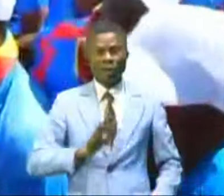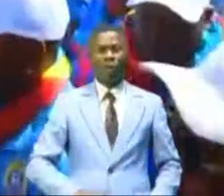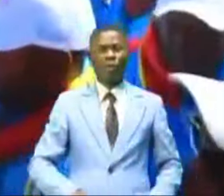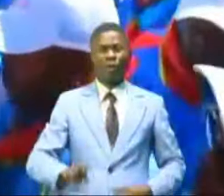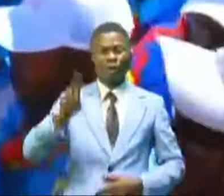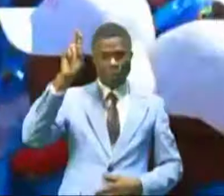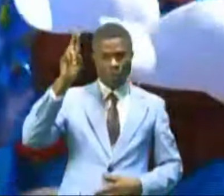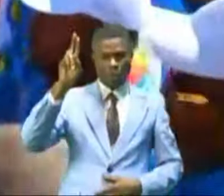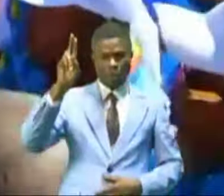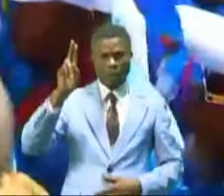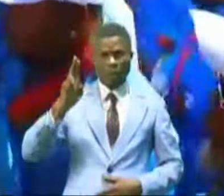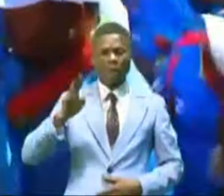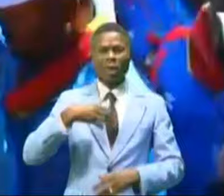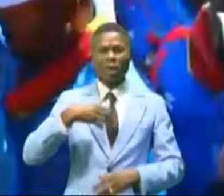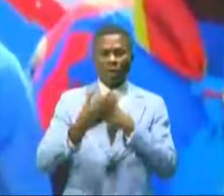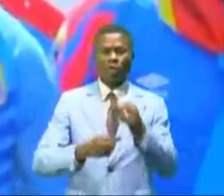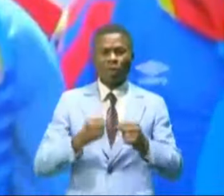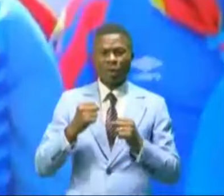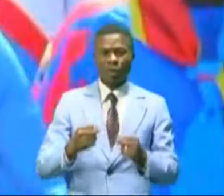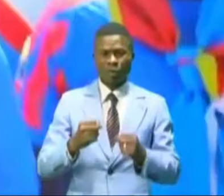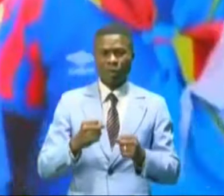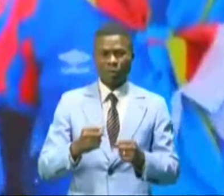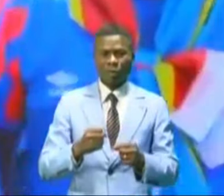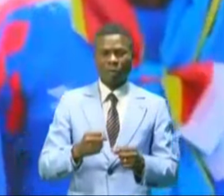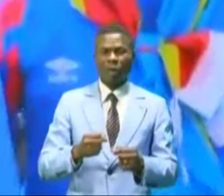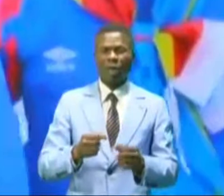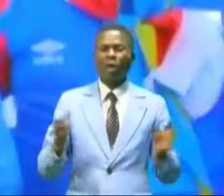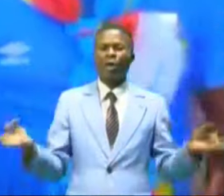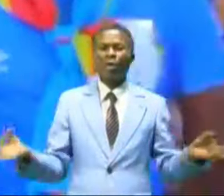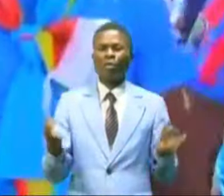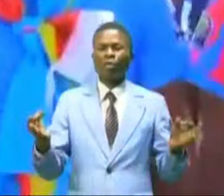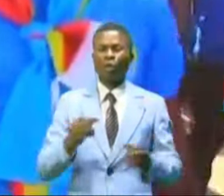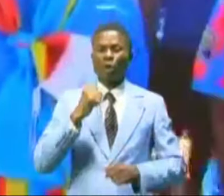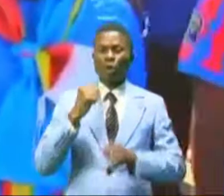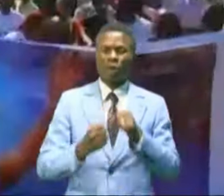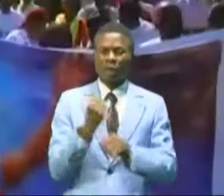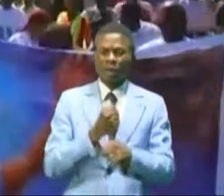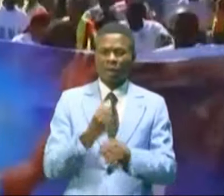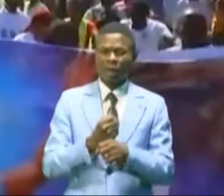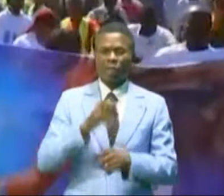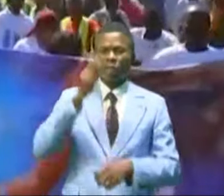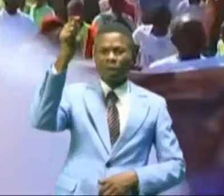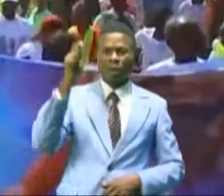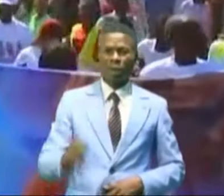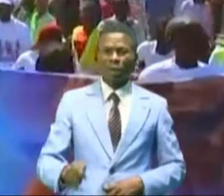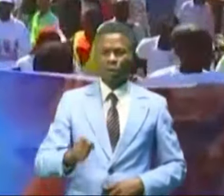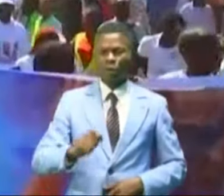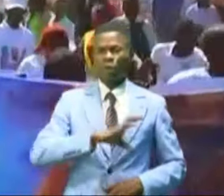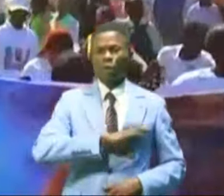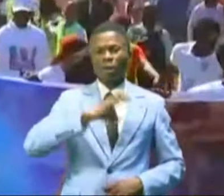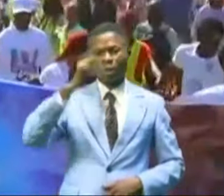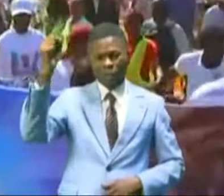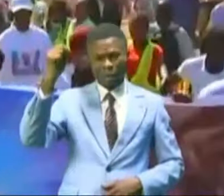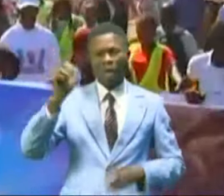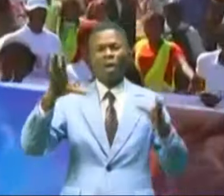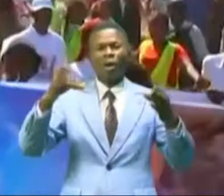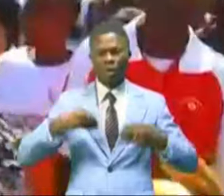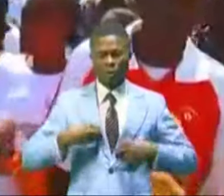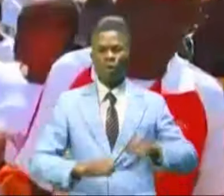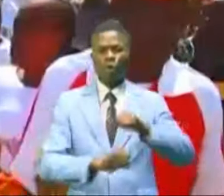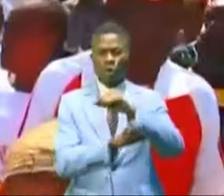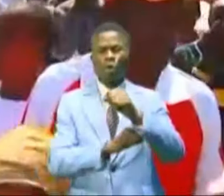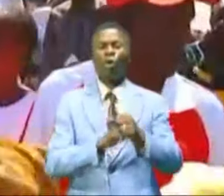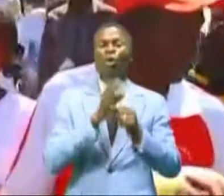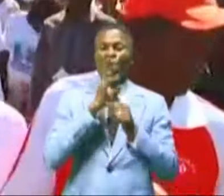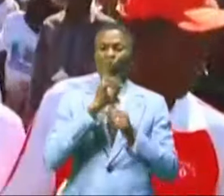de capitaliser l'instant et de fédérer les esprits autour de ses victoires et de réaffirmer leur soutien